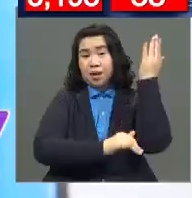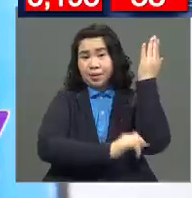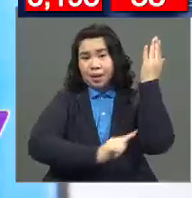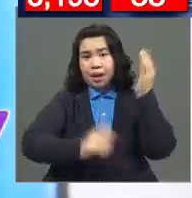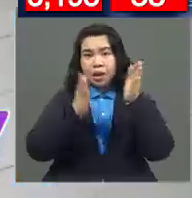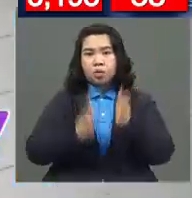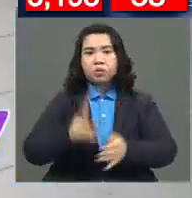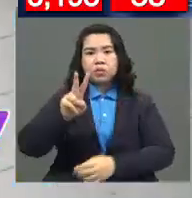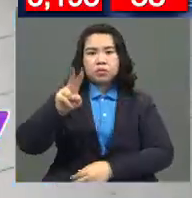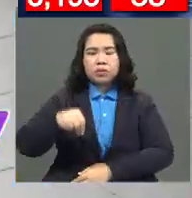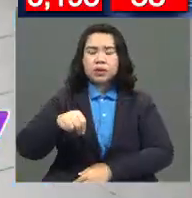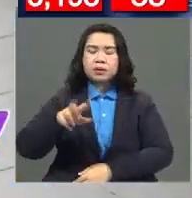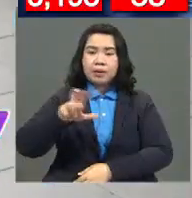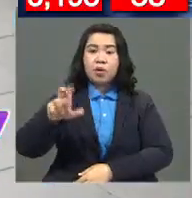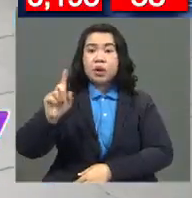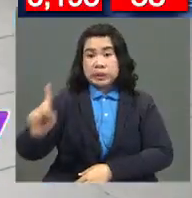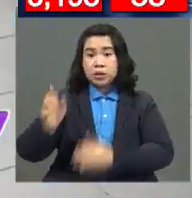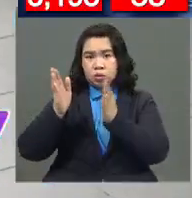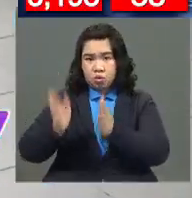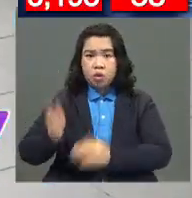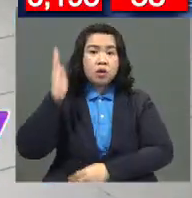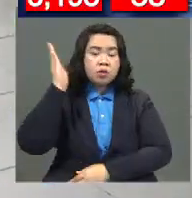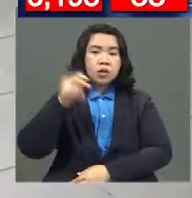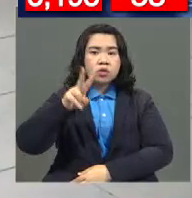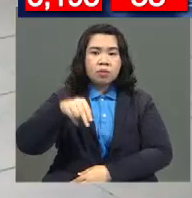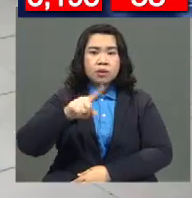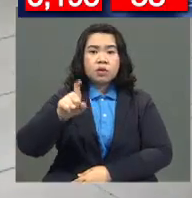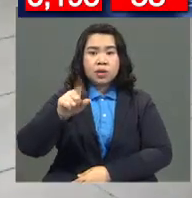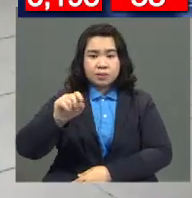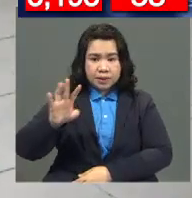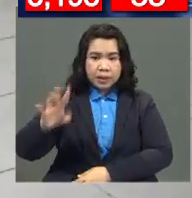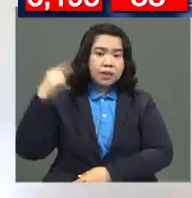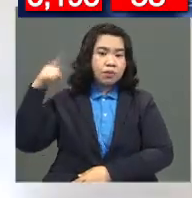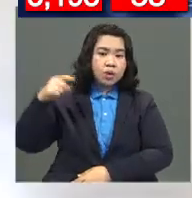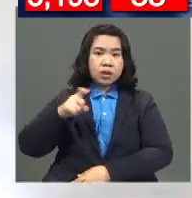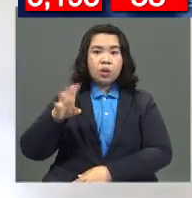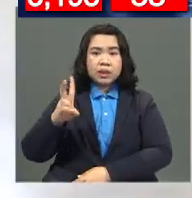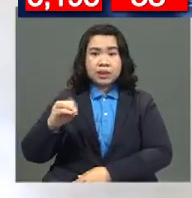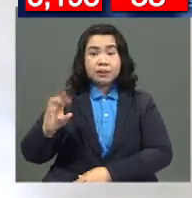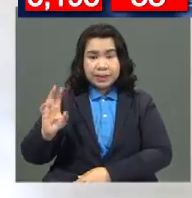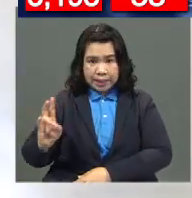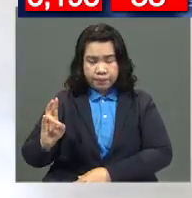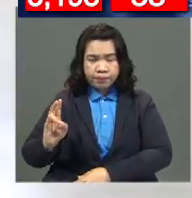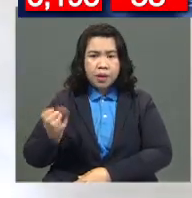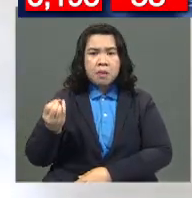เหมาะกับผู้ต้องขังอย่างเท่าเทียมปลาจากยาเสพติดโทรศัพท์มือถือสิ่งของต้องห้ามต่างๆสำหรับเรือนจำกลางยะลาปัจจุบันมีผู้ต้องขัง2003ร้อยเอ็ดคนเป็นชาย 2124คนหญิง 177